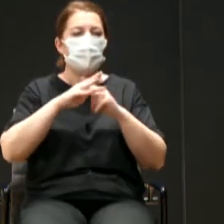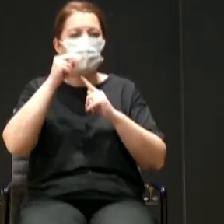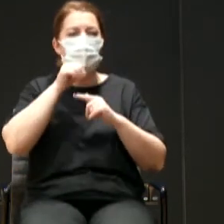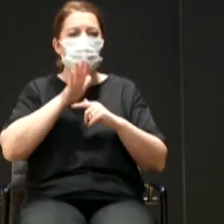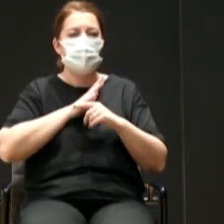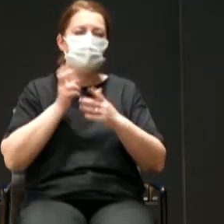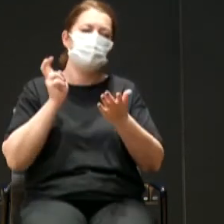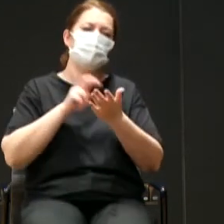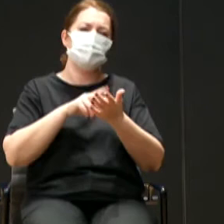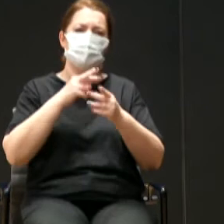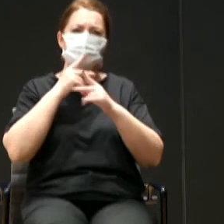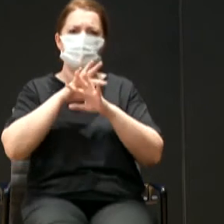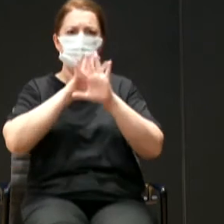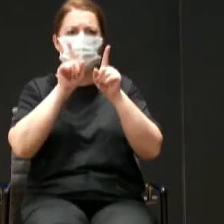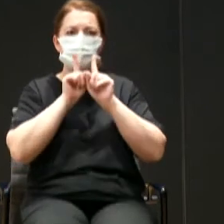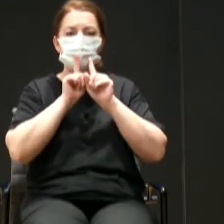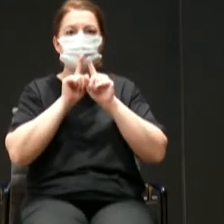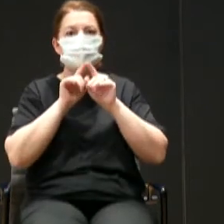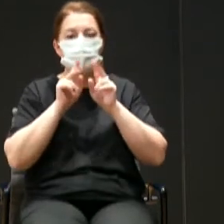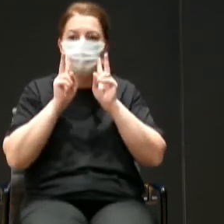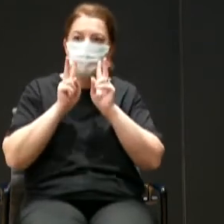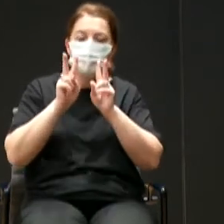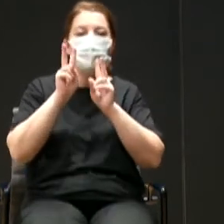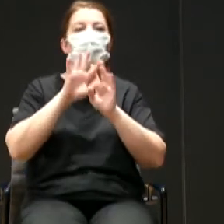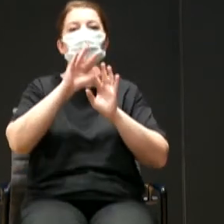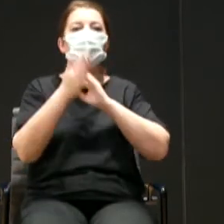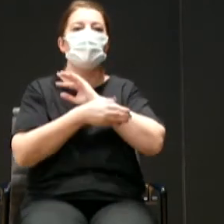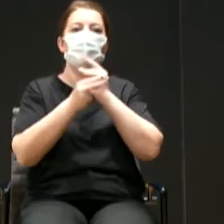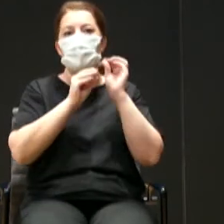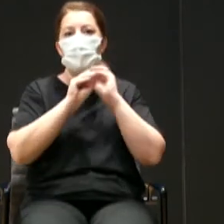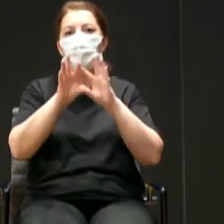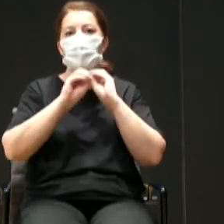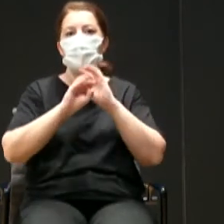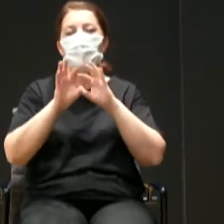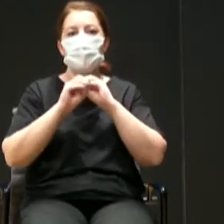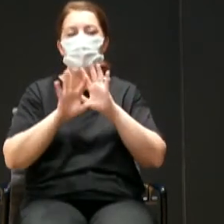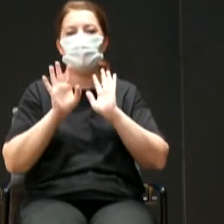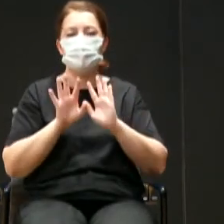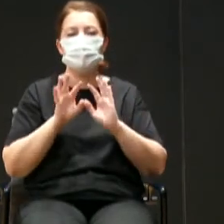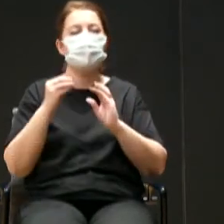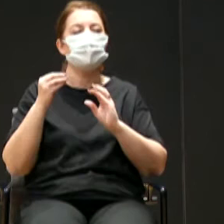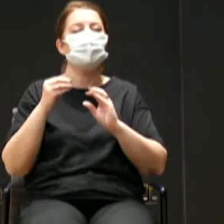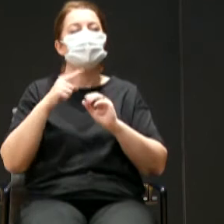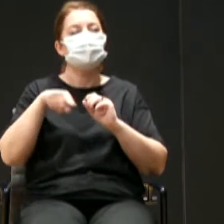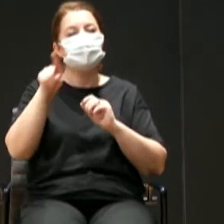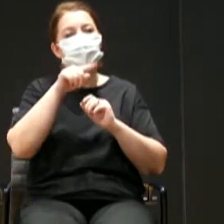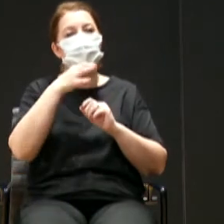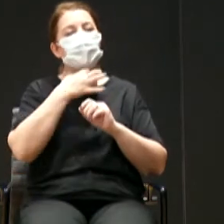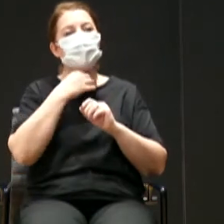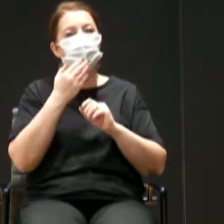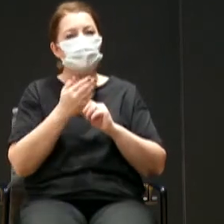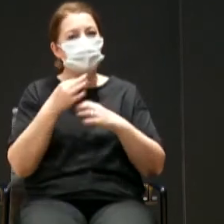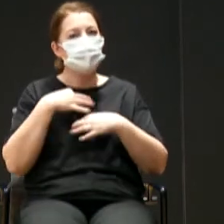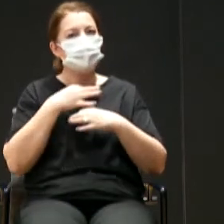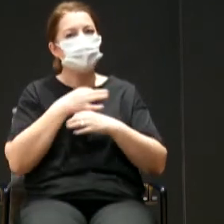konuştuğunda İnsanlar sular seller gibi yardımcı oluyor. Dayanışma artıyor. Yine artacak. Sizlerden de rica ediyorum